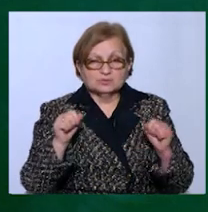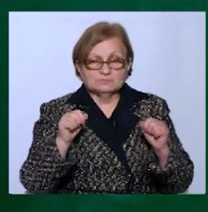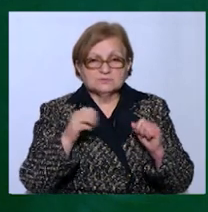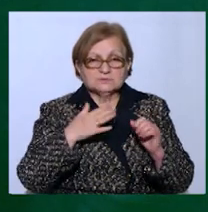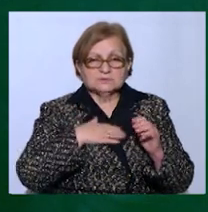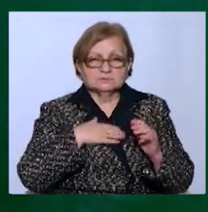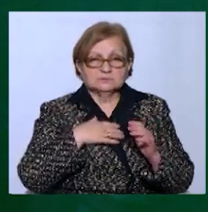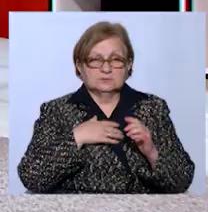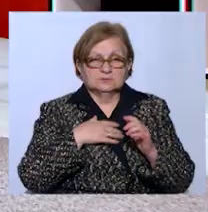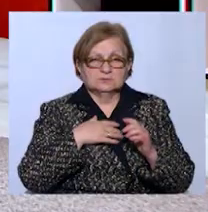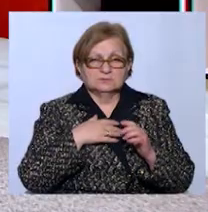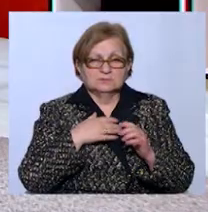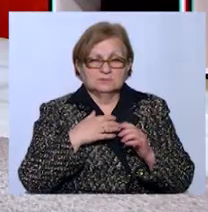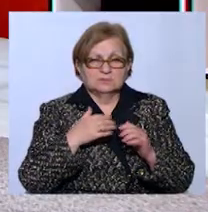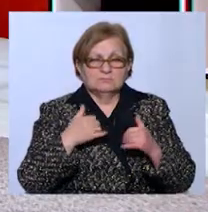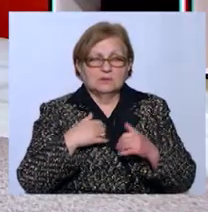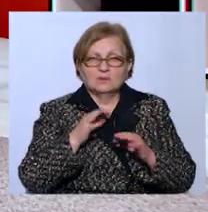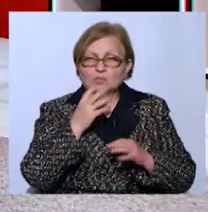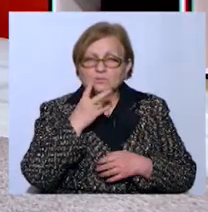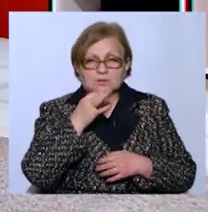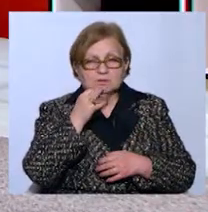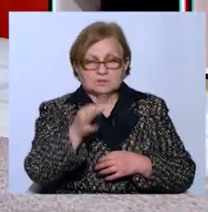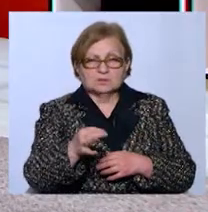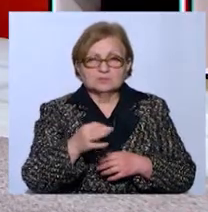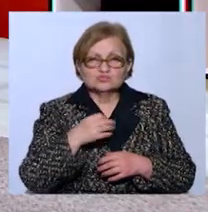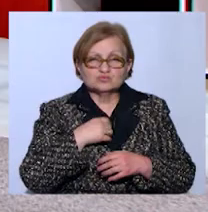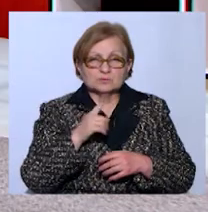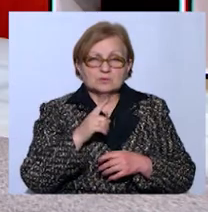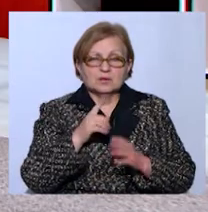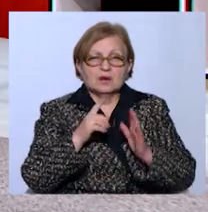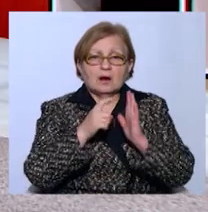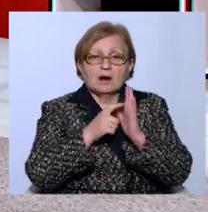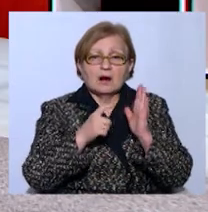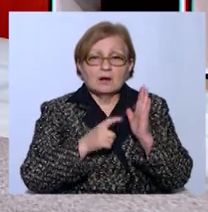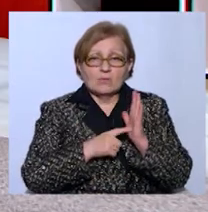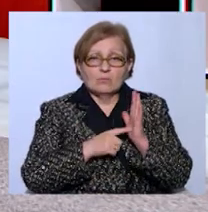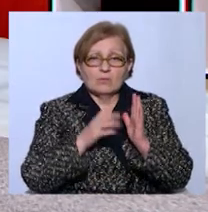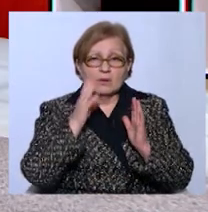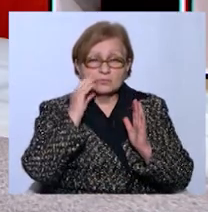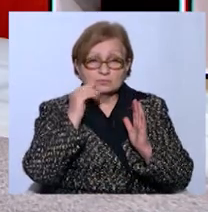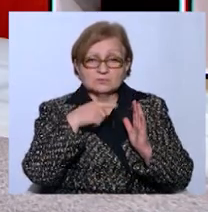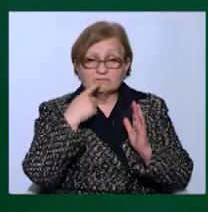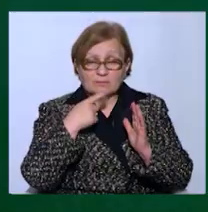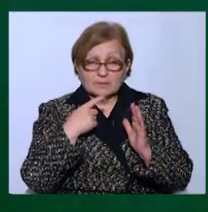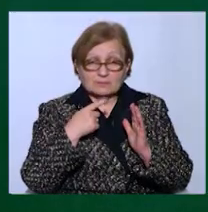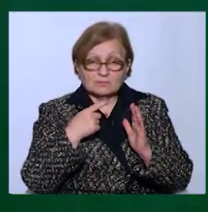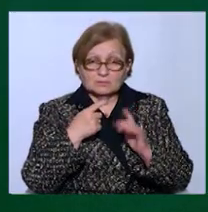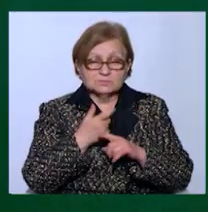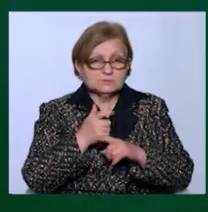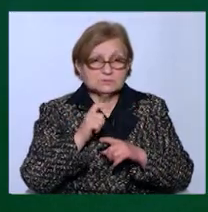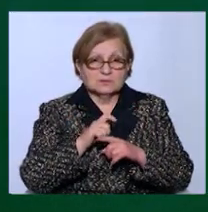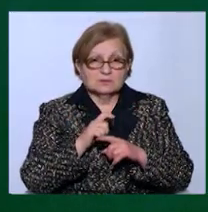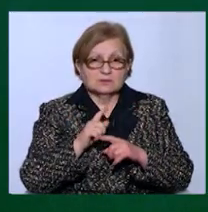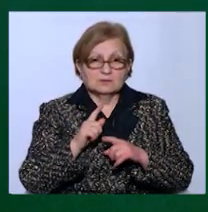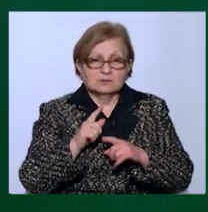წილი, ჩემი აღტკინებით გითხრათ, თუ რასთან გვაქვს საქმე, როცა გვაქვს გაყოფასთან, გაყოფაზე ლაპარაკი და